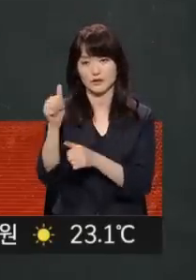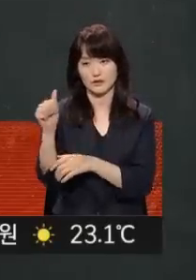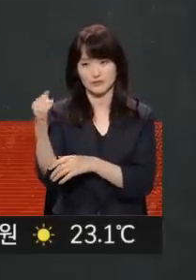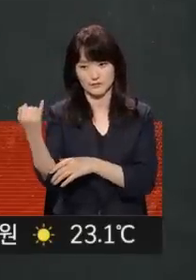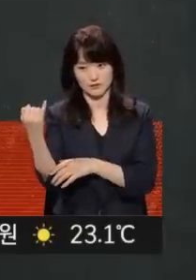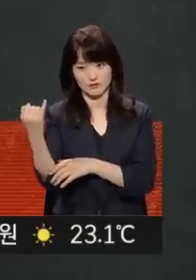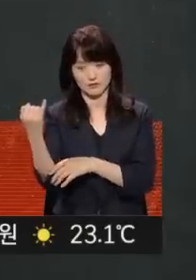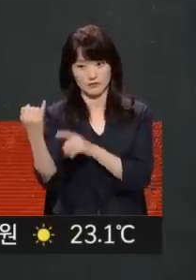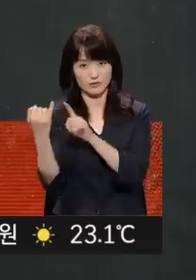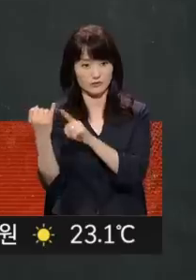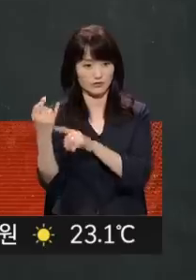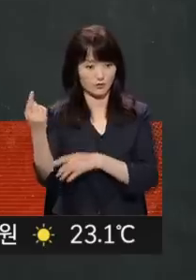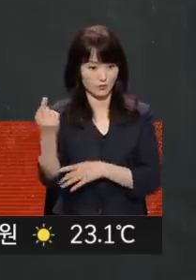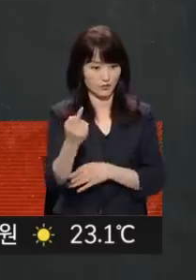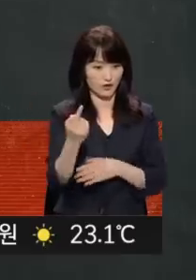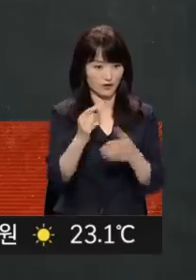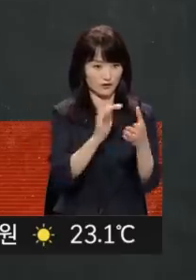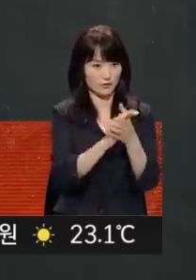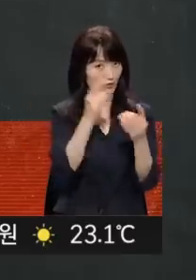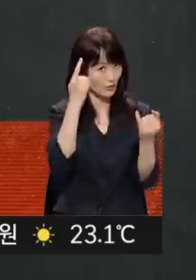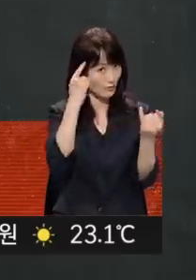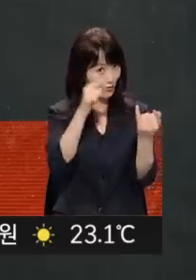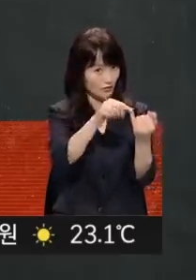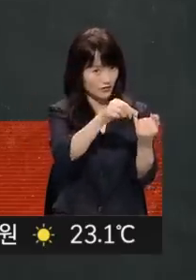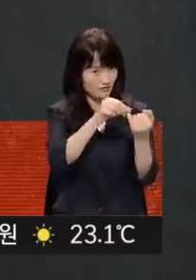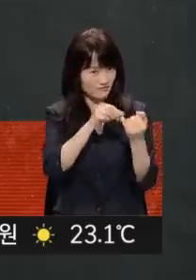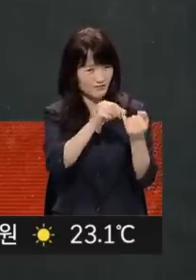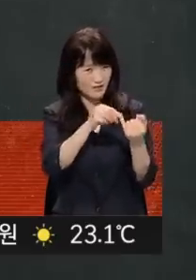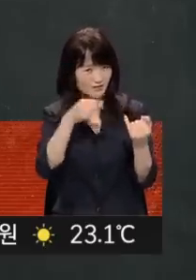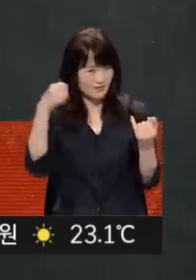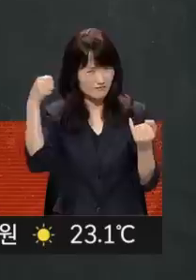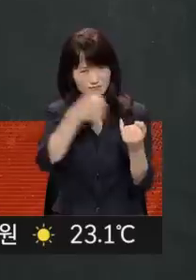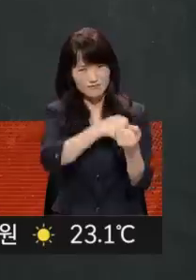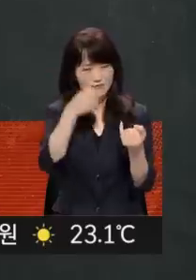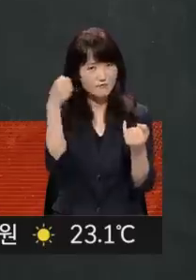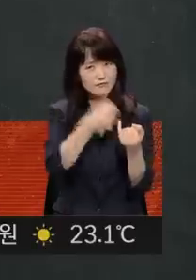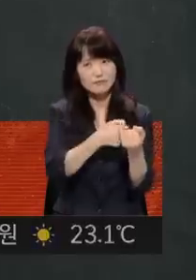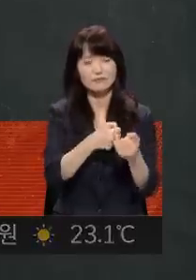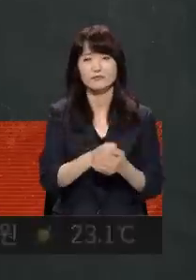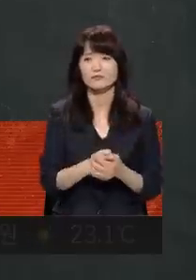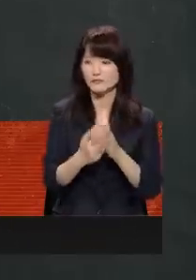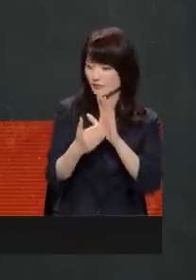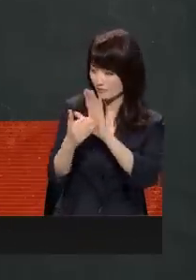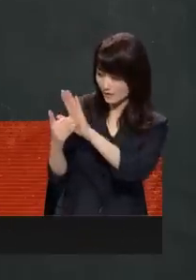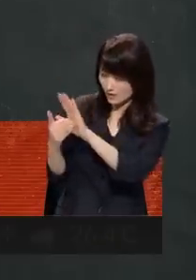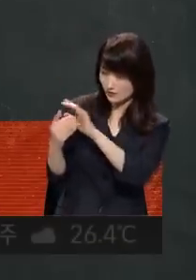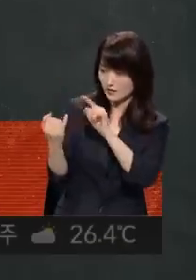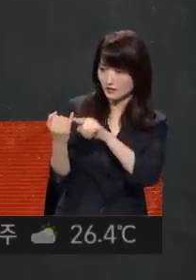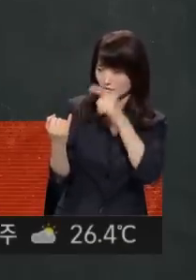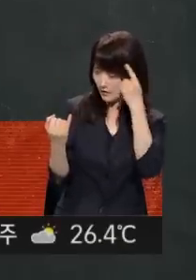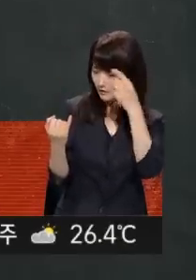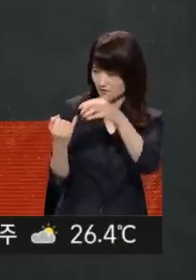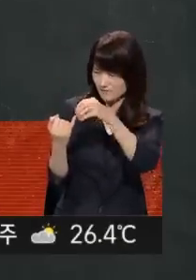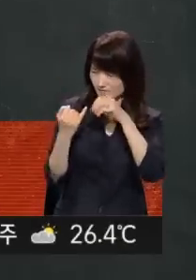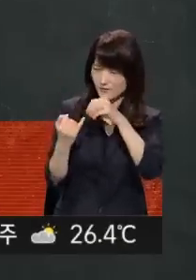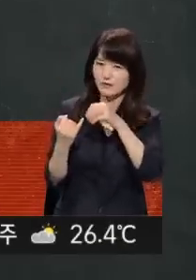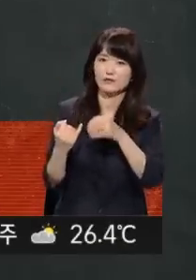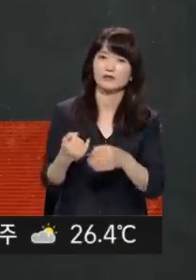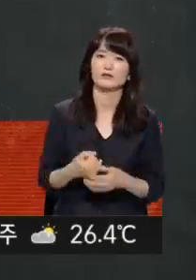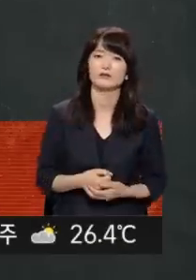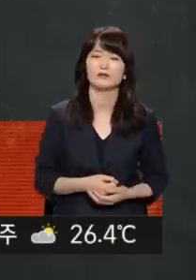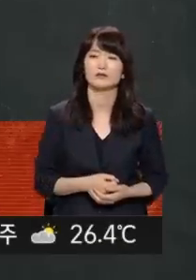다른 여성이 와서 이제 친구의 머리채 머리를 잡고 이렇게 포킹을 했고 친구들 이제 방어창에서 같이 머리채를 잡긴 했다라고 하고요